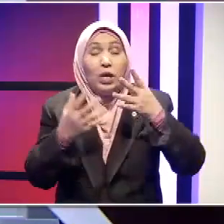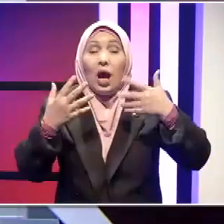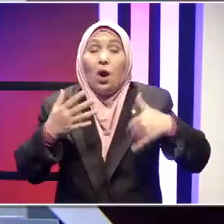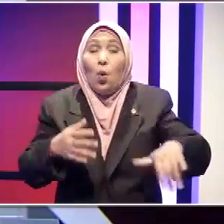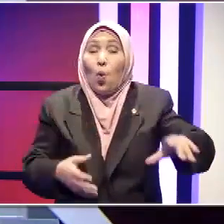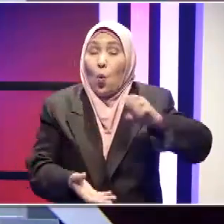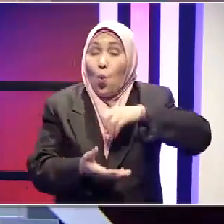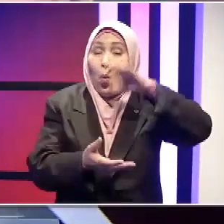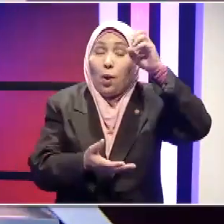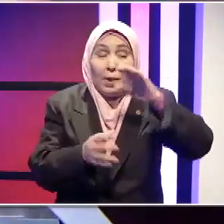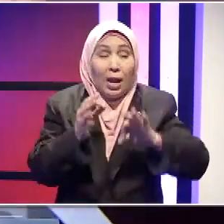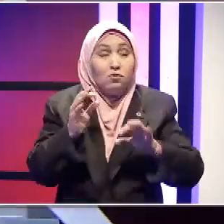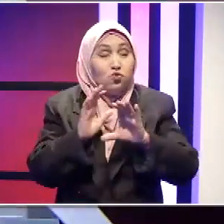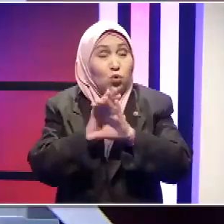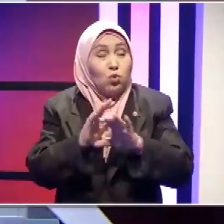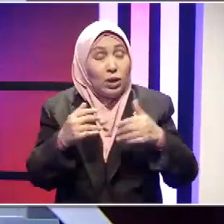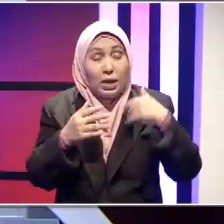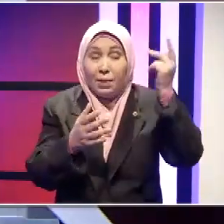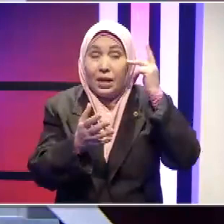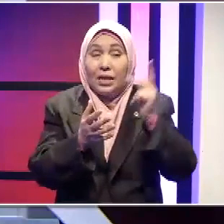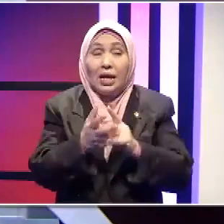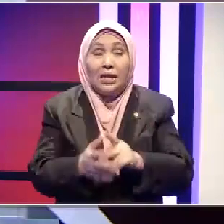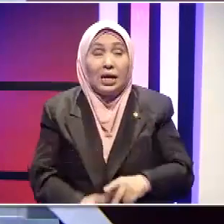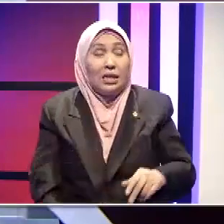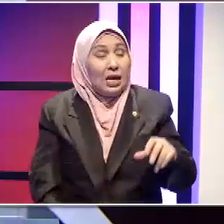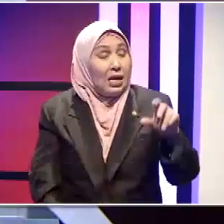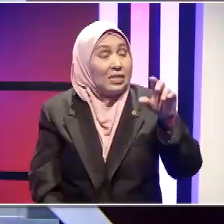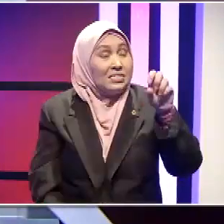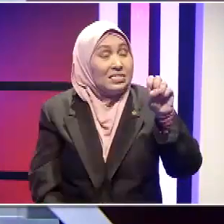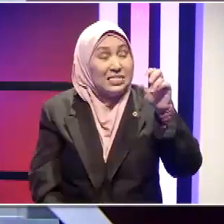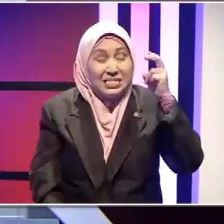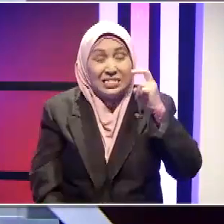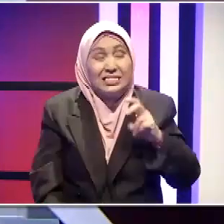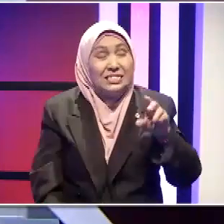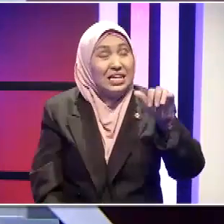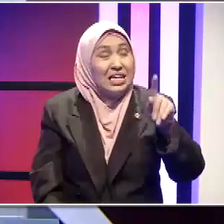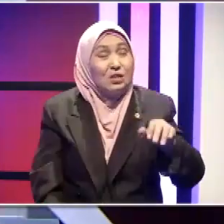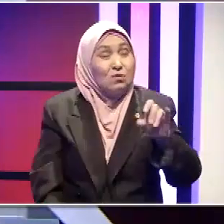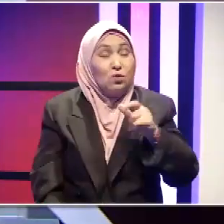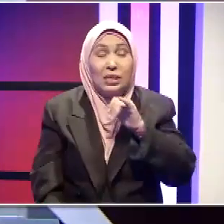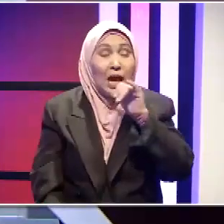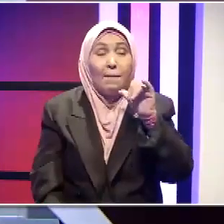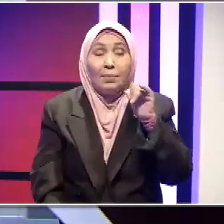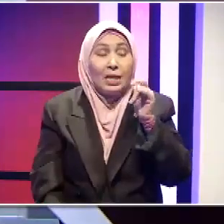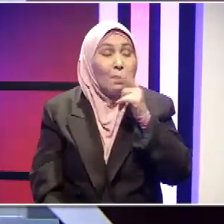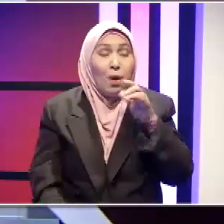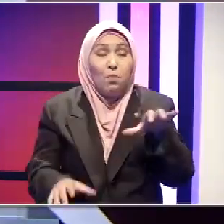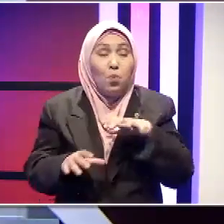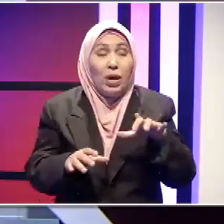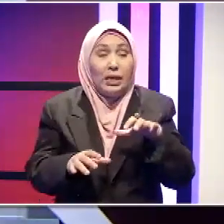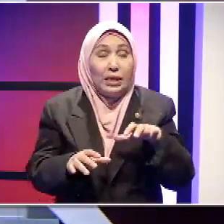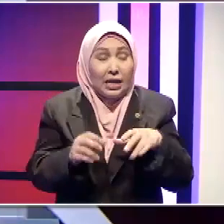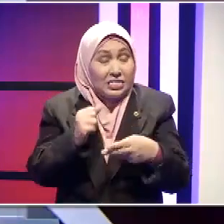dia keren karena saya diajak berkenalan dengan Syekh Yusuf Estes US dulu dekat editan buat rumahnya di account